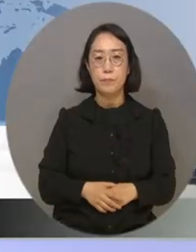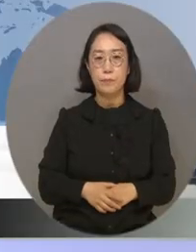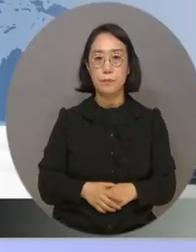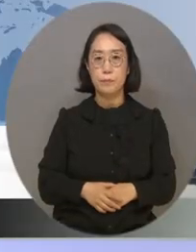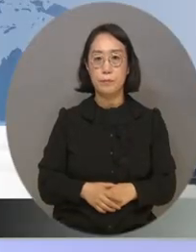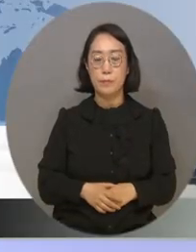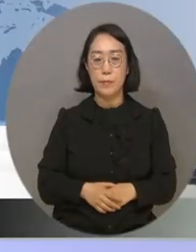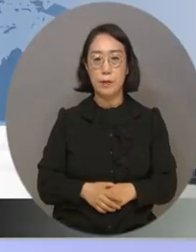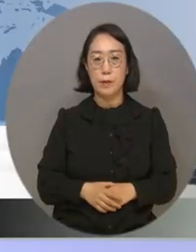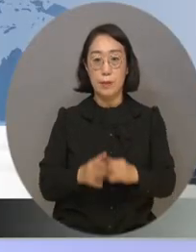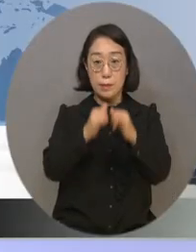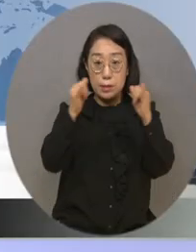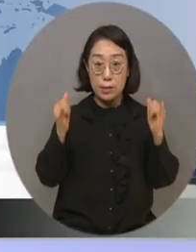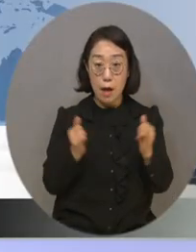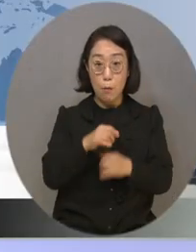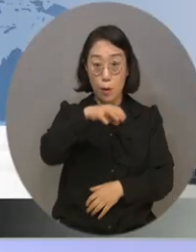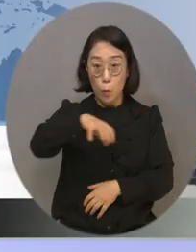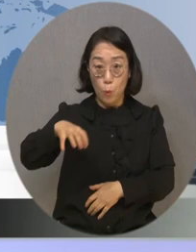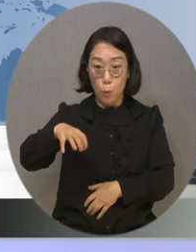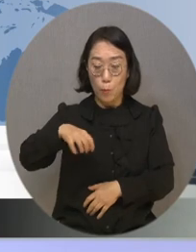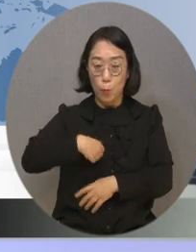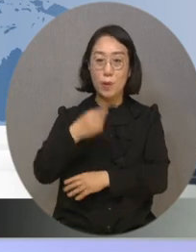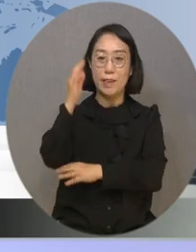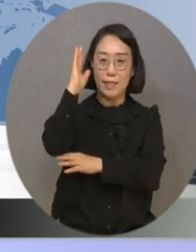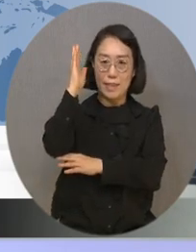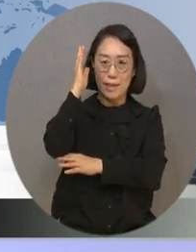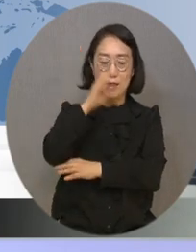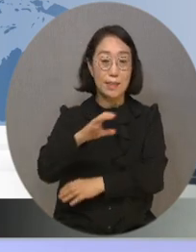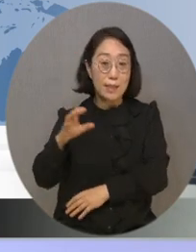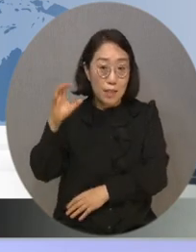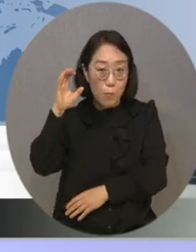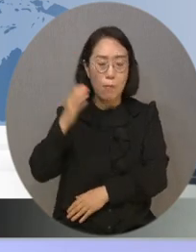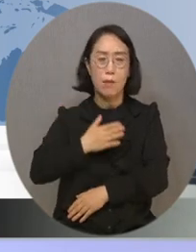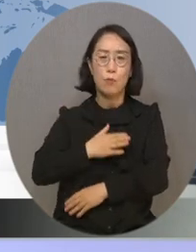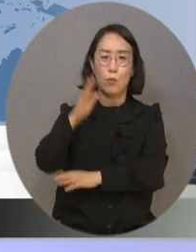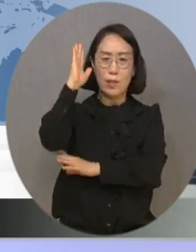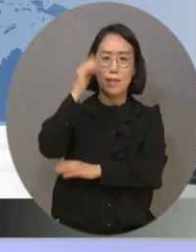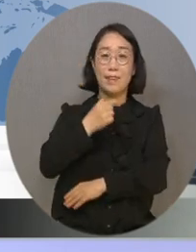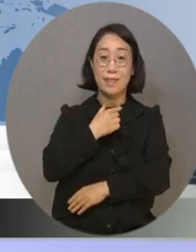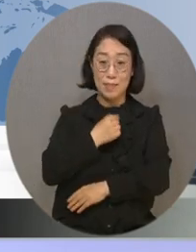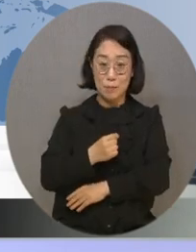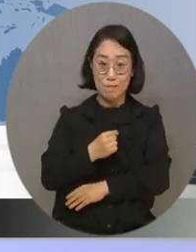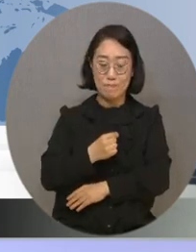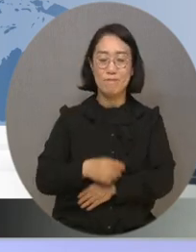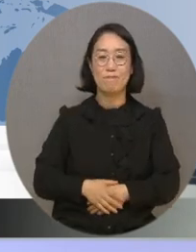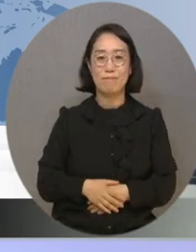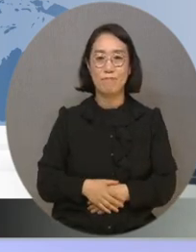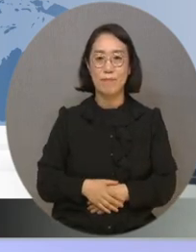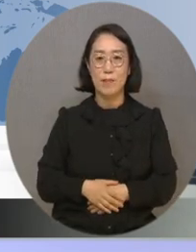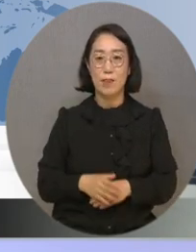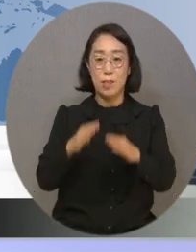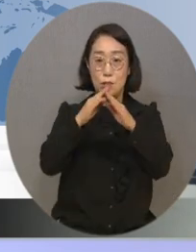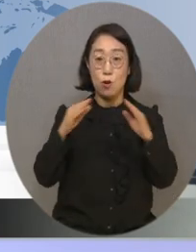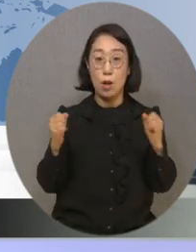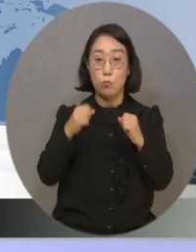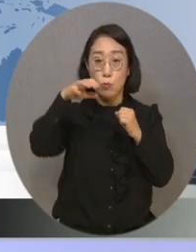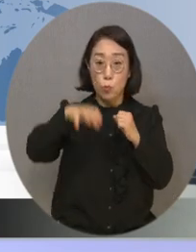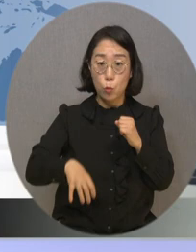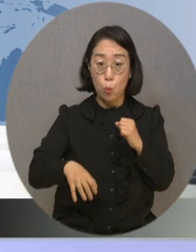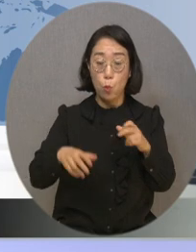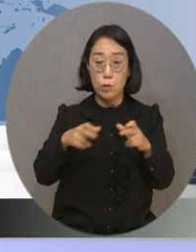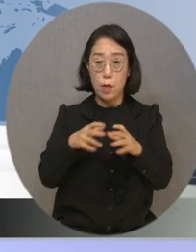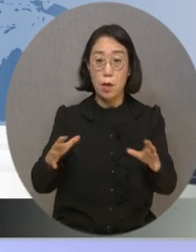우리 사회 곳곳의 이야기를 사연과 제보로 직접 만나보는 나도 말 좀 합시다입니다. 전라북도에는 장애인